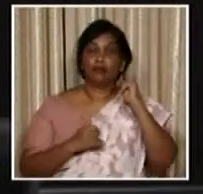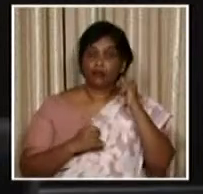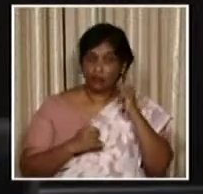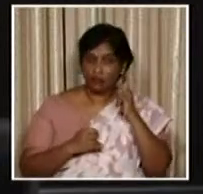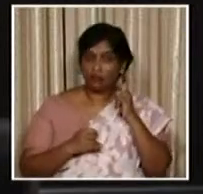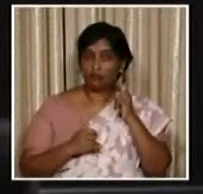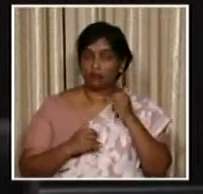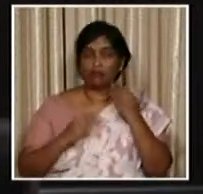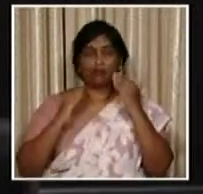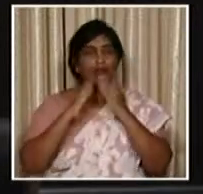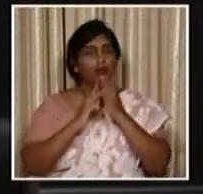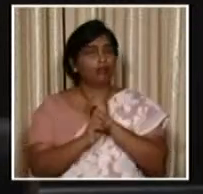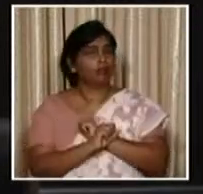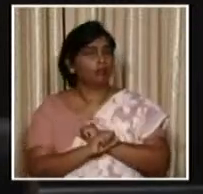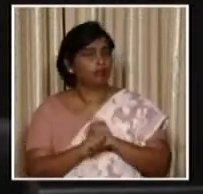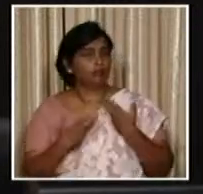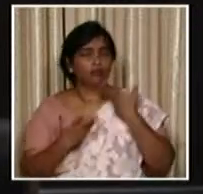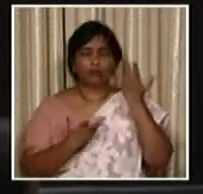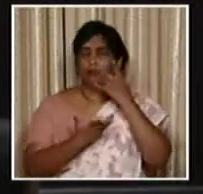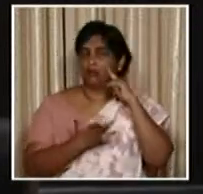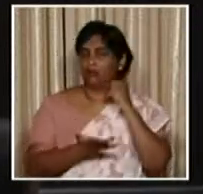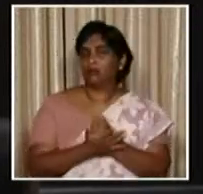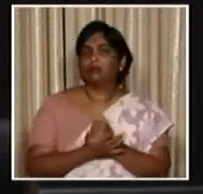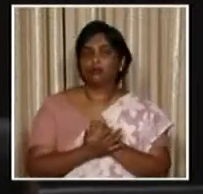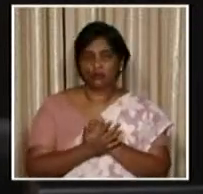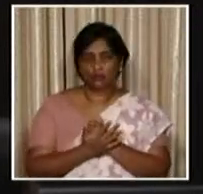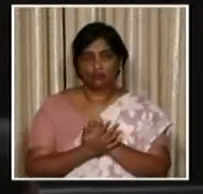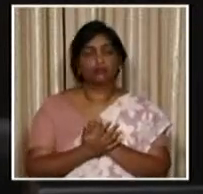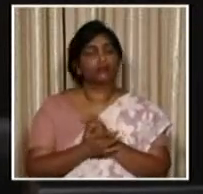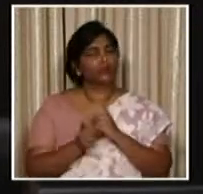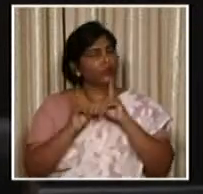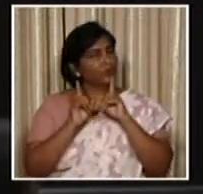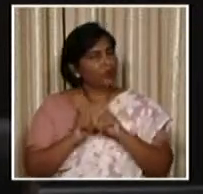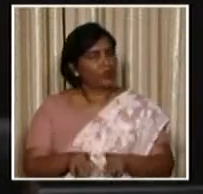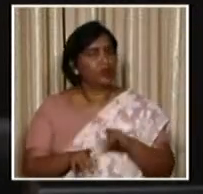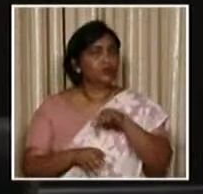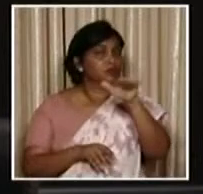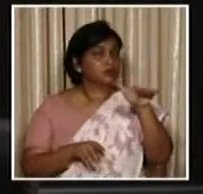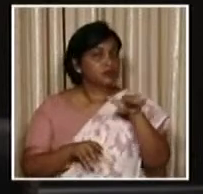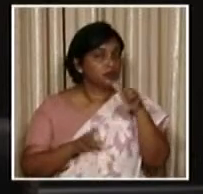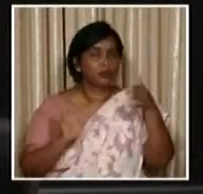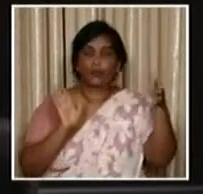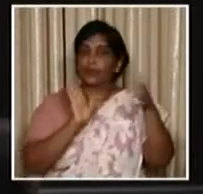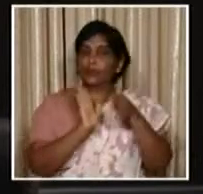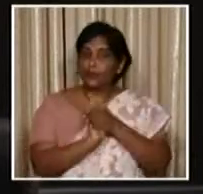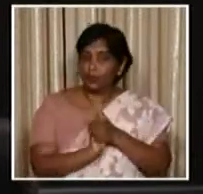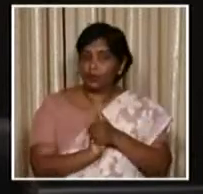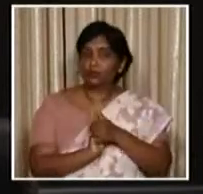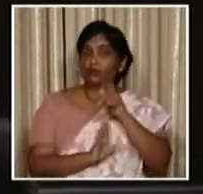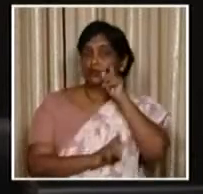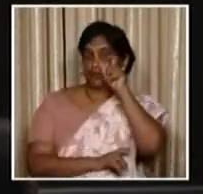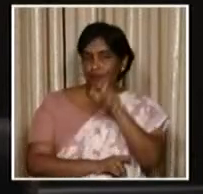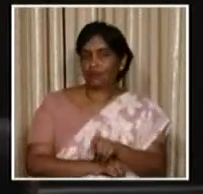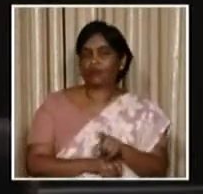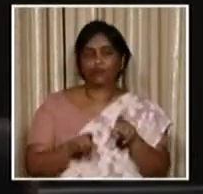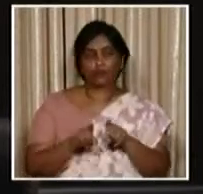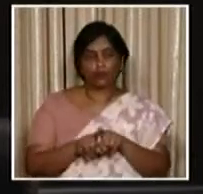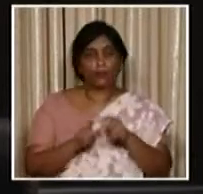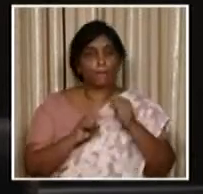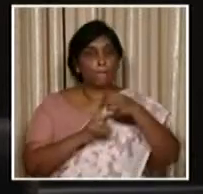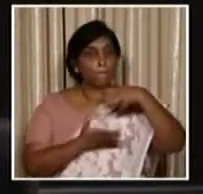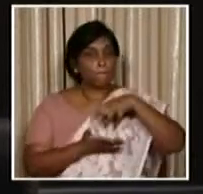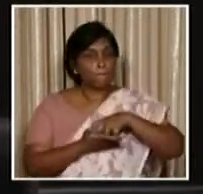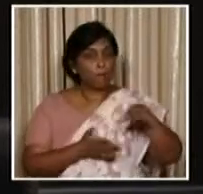මහරුන්ට උන් හිටි තැන් නැතුව ගිහිල්ලා ඒ සමාජයත් එක්ක කටයුතු කරන පුද්ගලයෙක් විදිහට ඒ